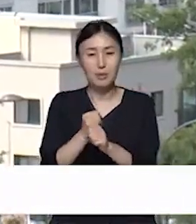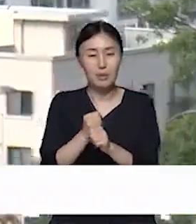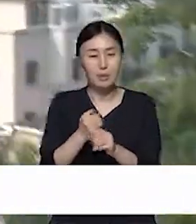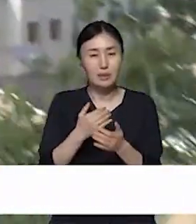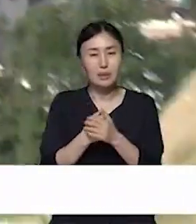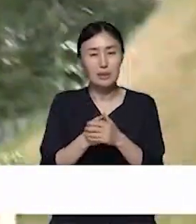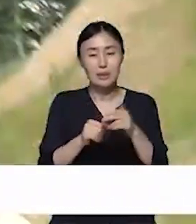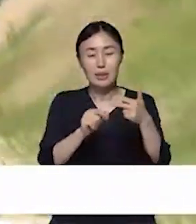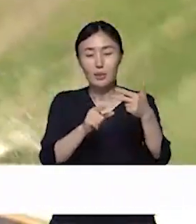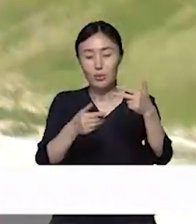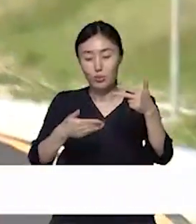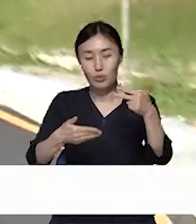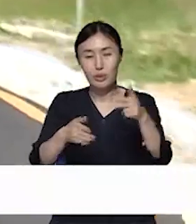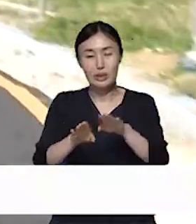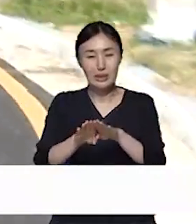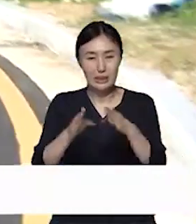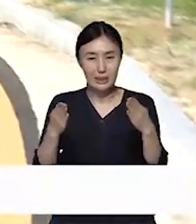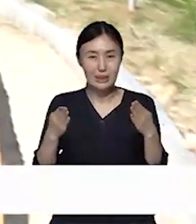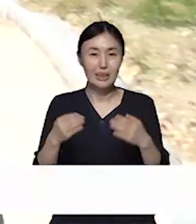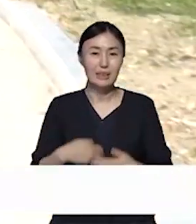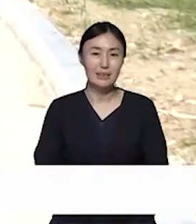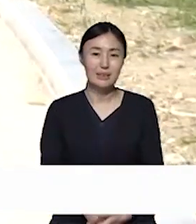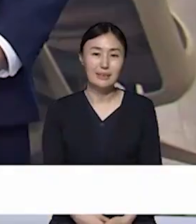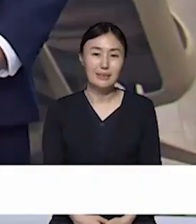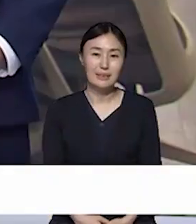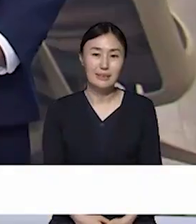9일 개통됐습니다.